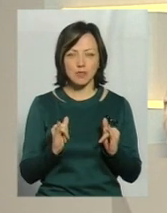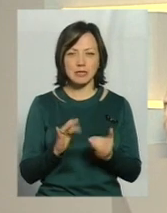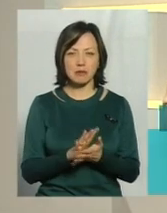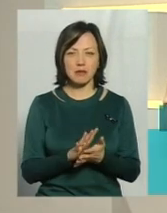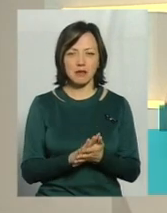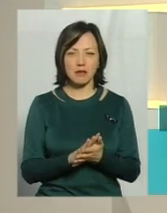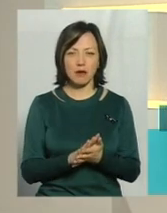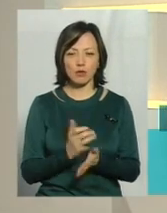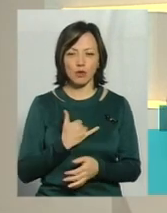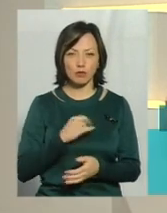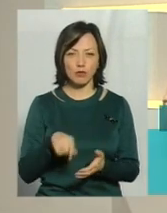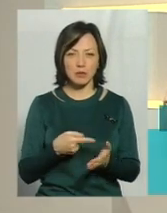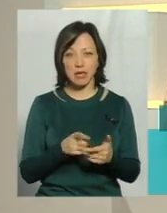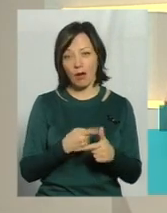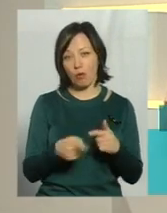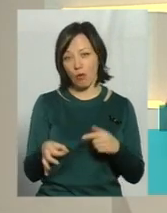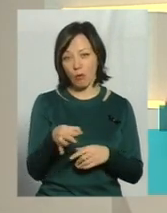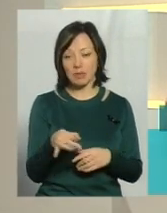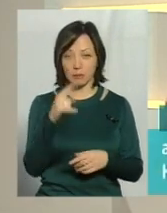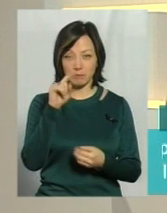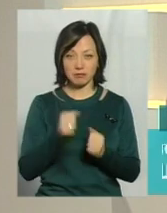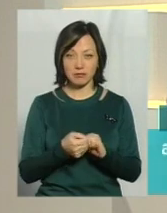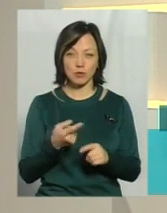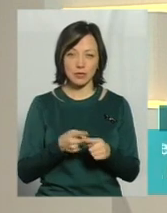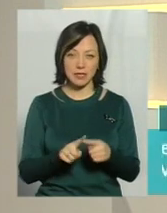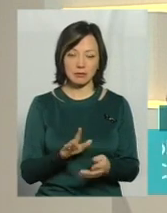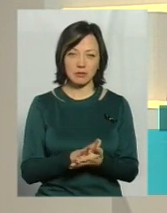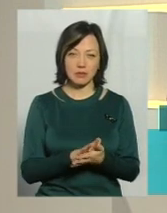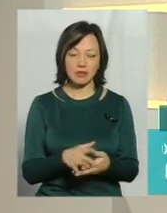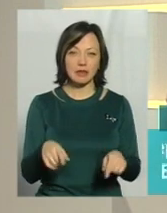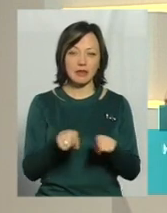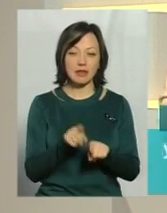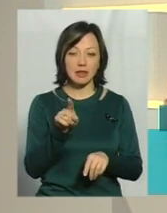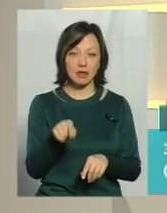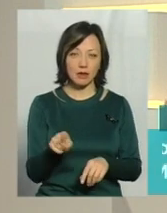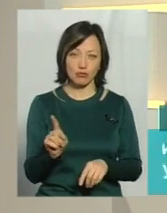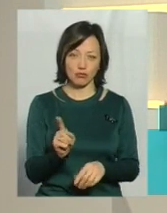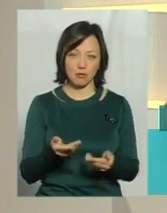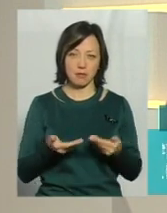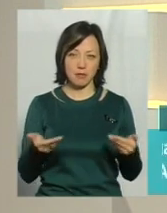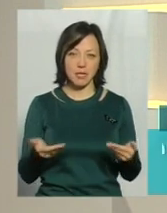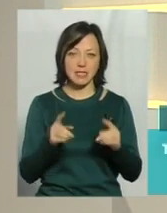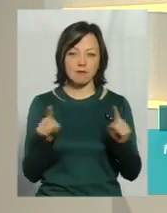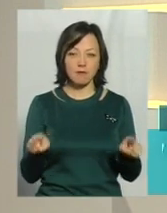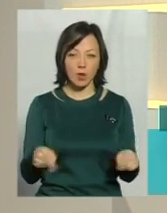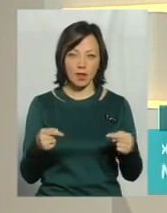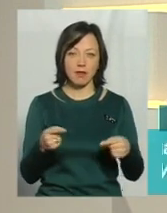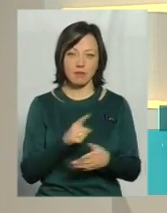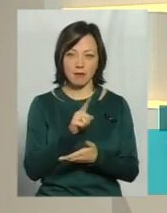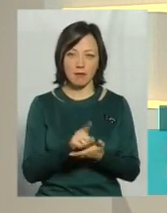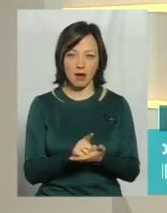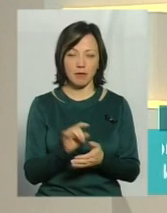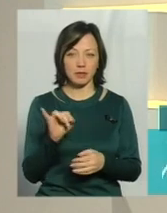зі сміттям у нашому місті або області, і пам'ятати, що це сміття – це те, що ми створили, тому ми маємо